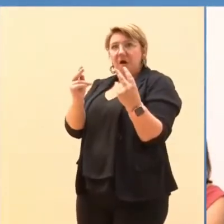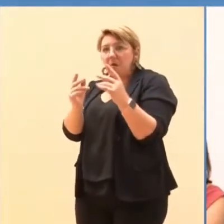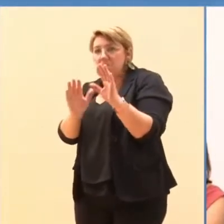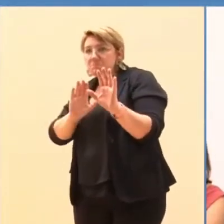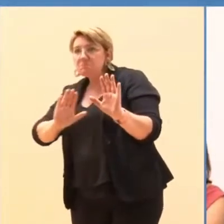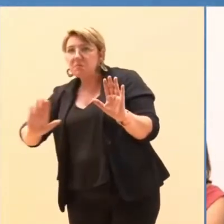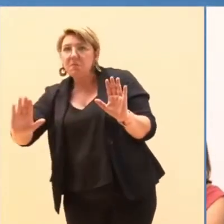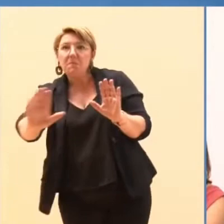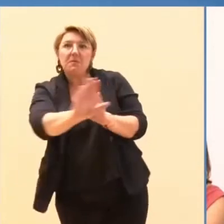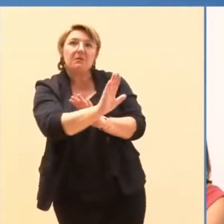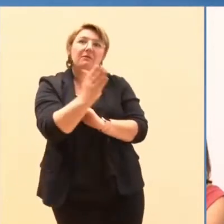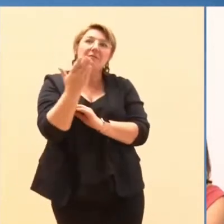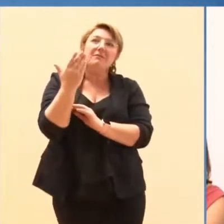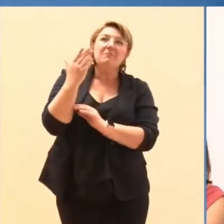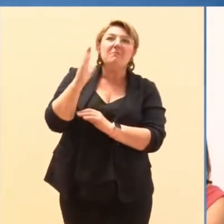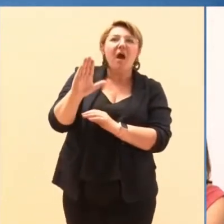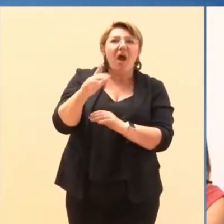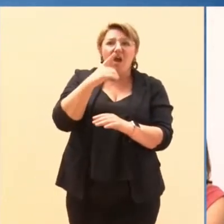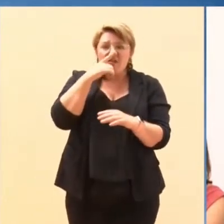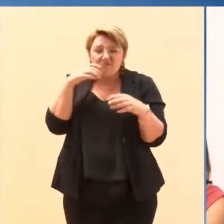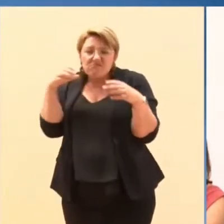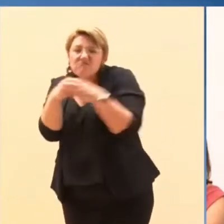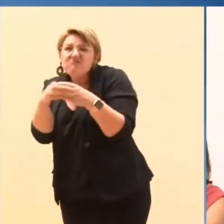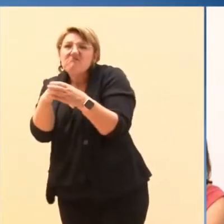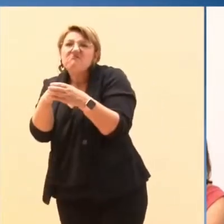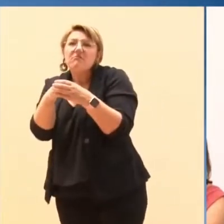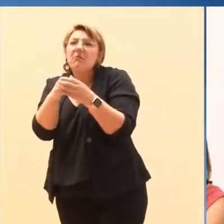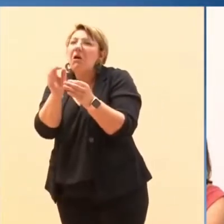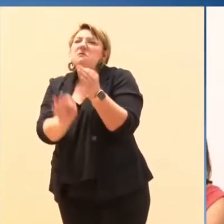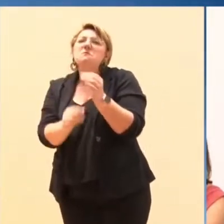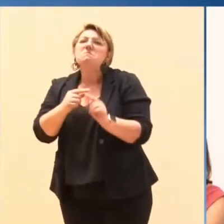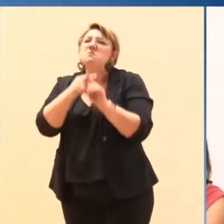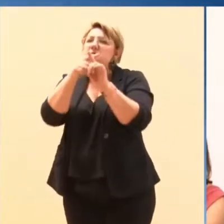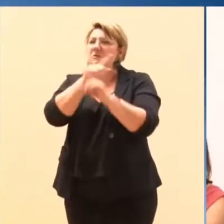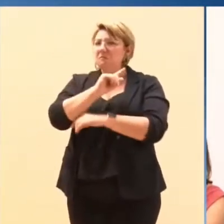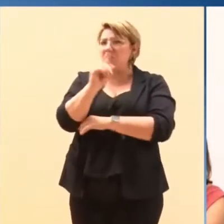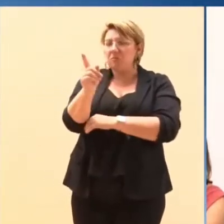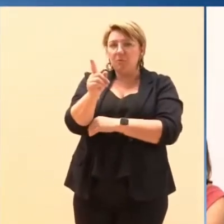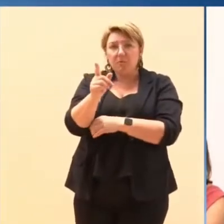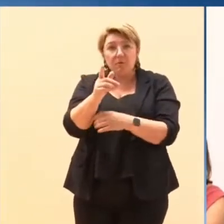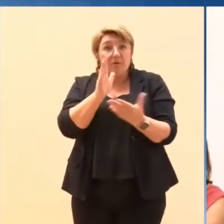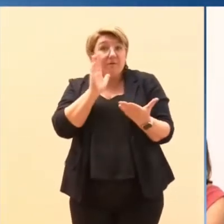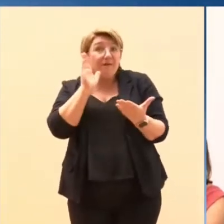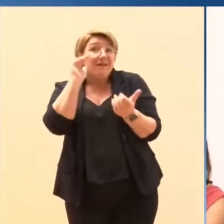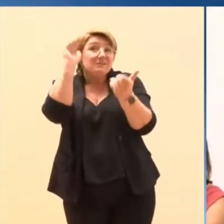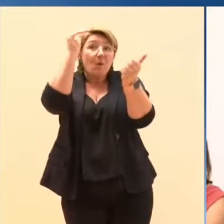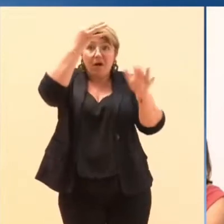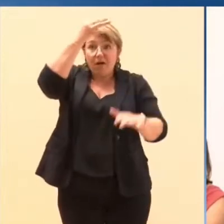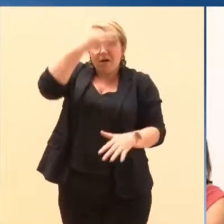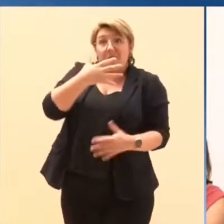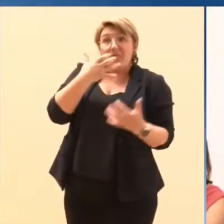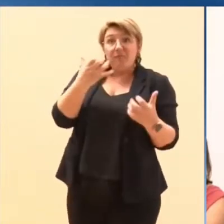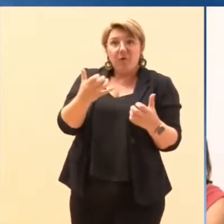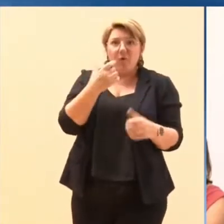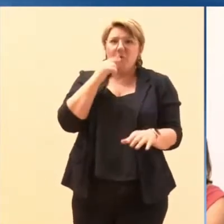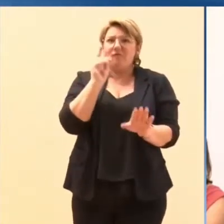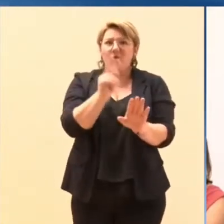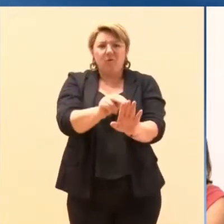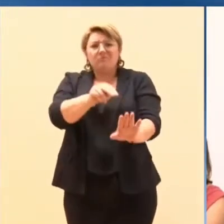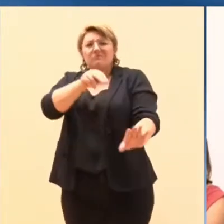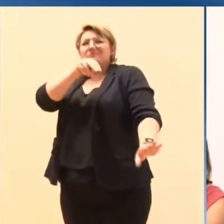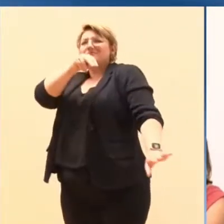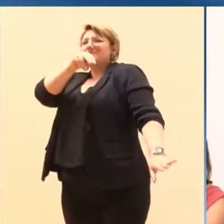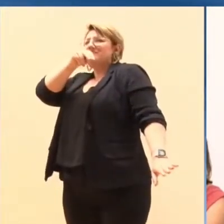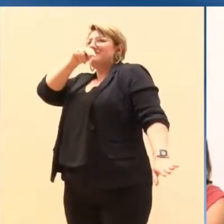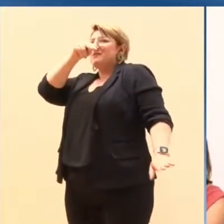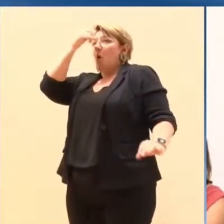construiront rien. Pour vivre cette audace de l'espoir, nous devons prendre le chemin des crêtes, la vraie altitude, celle